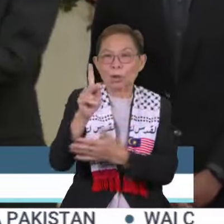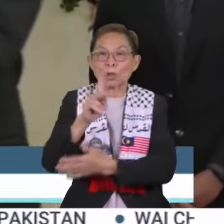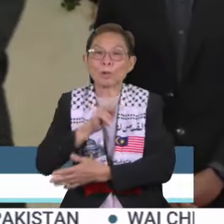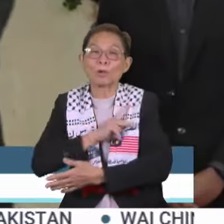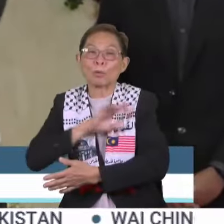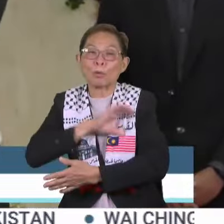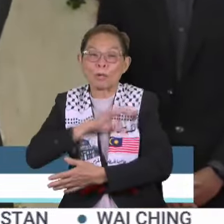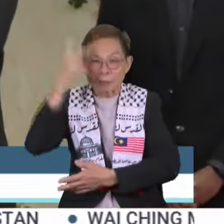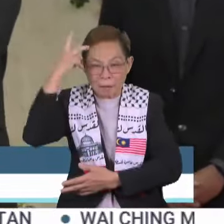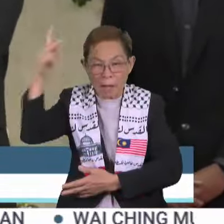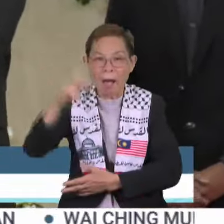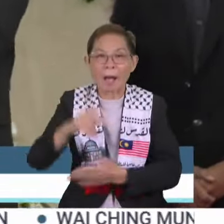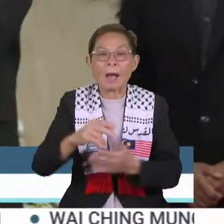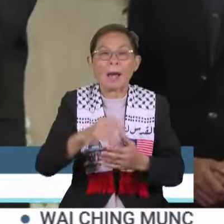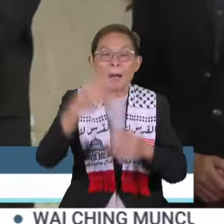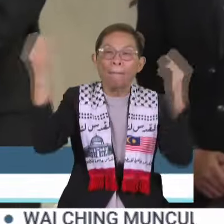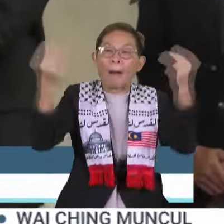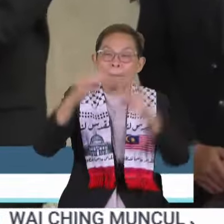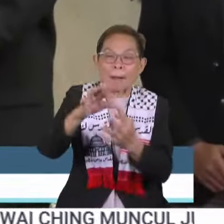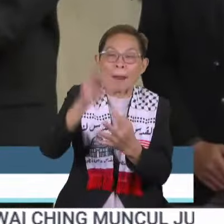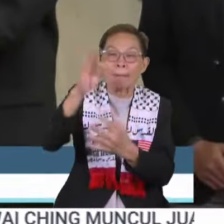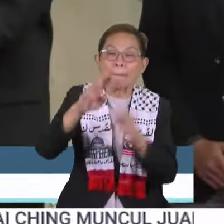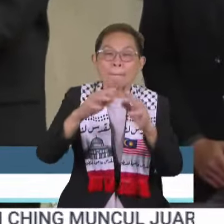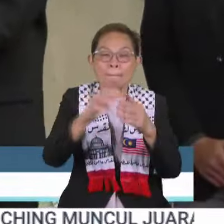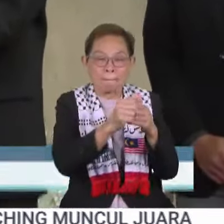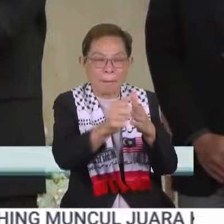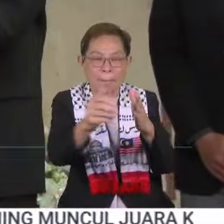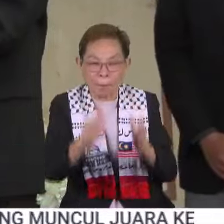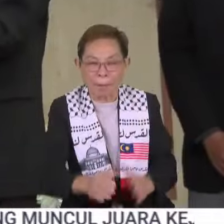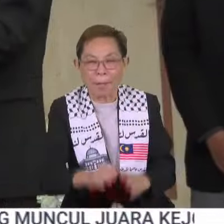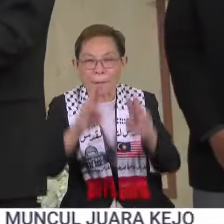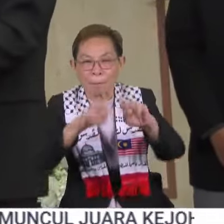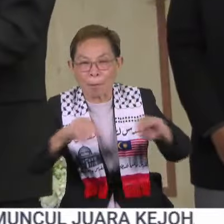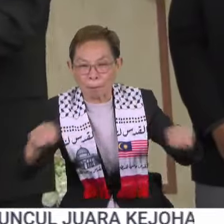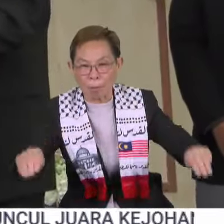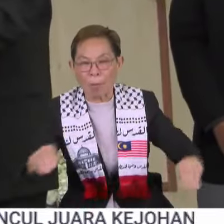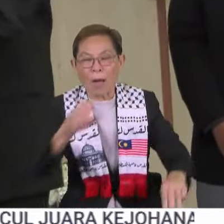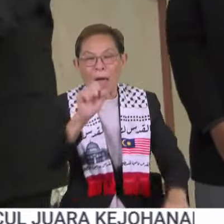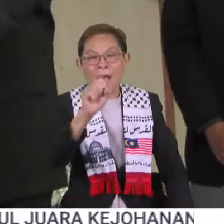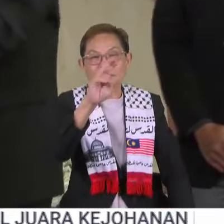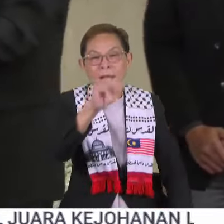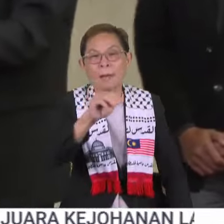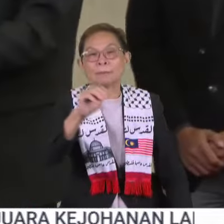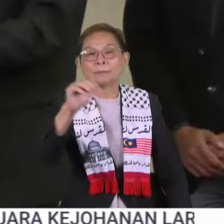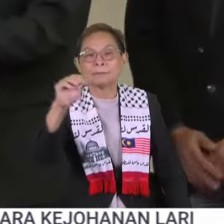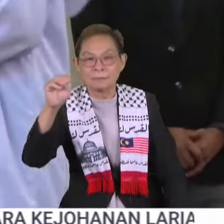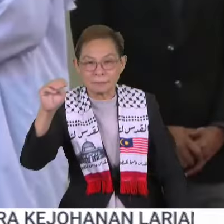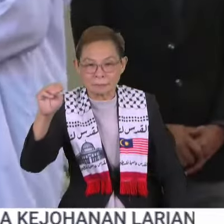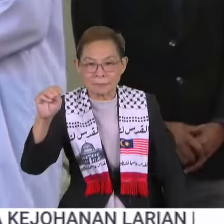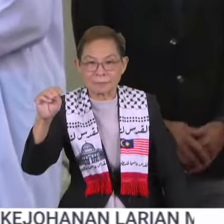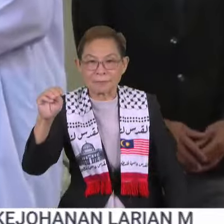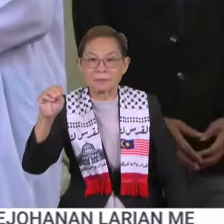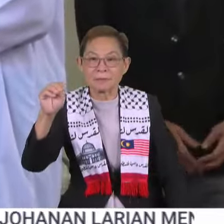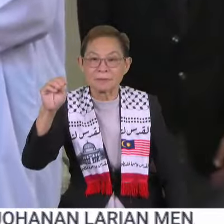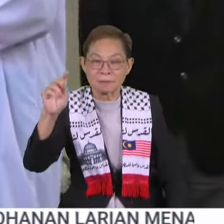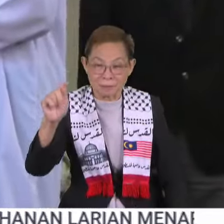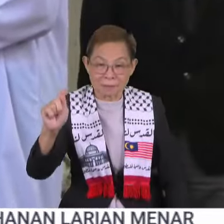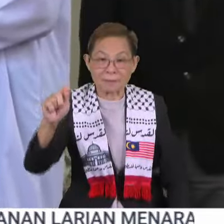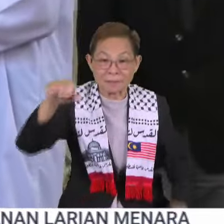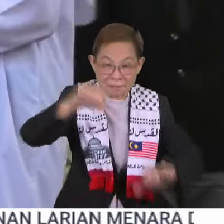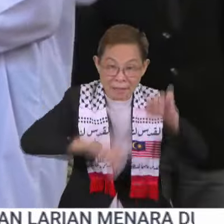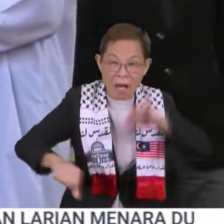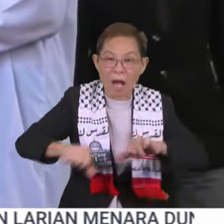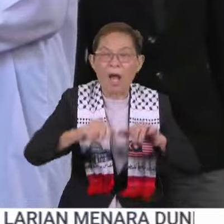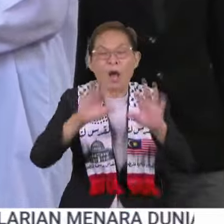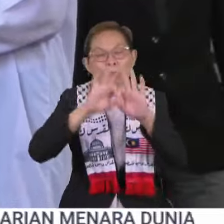dan Majlis Pelantikan Pemimpin Murid SM Sains Tengku Muhammad Faris Petra. Media semalam melaporkan sebuah keluarga yang sedang